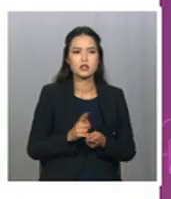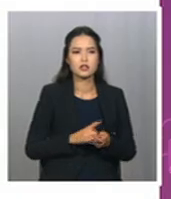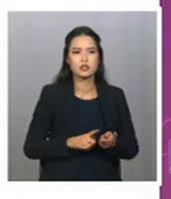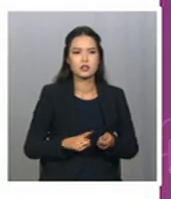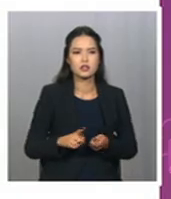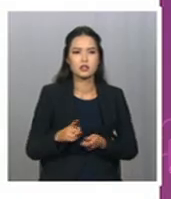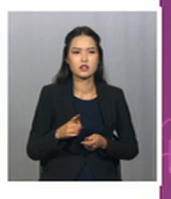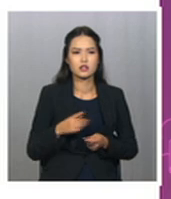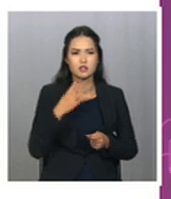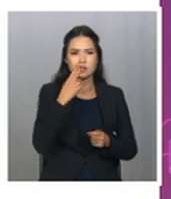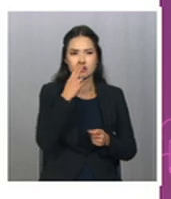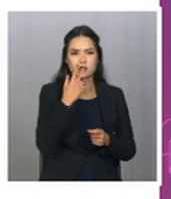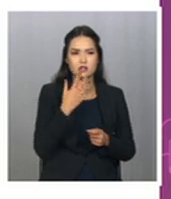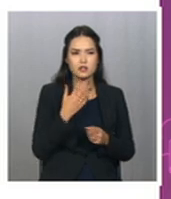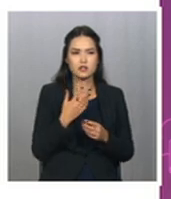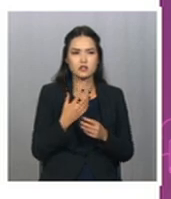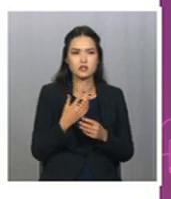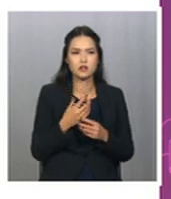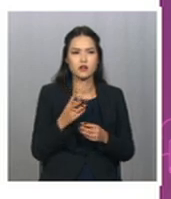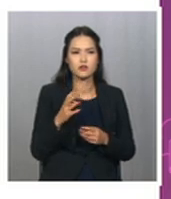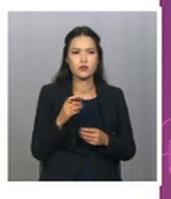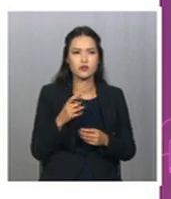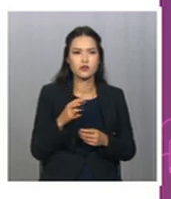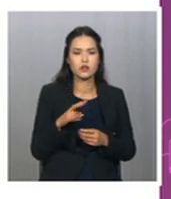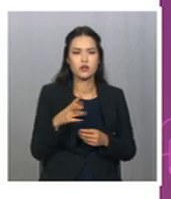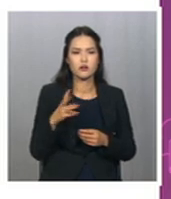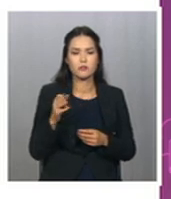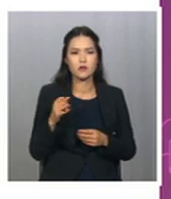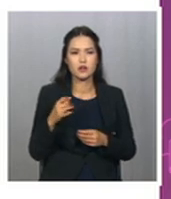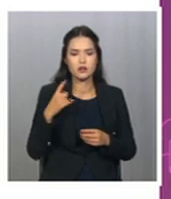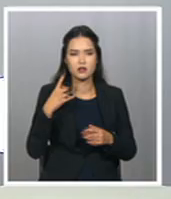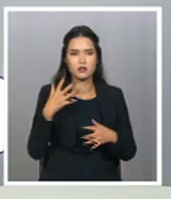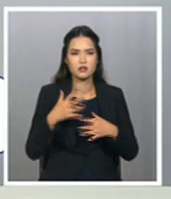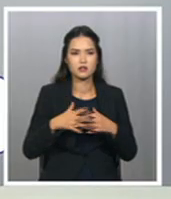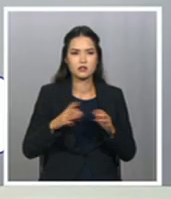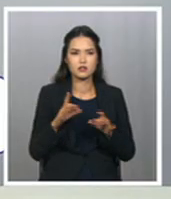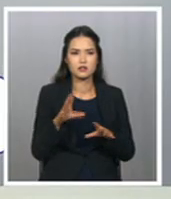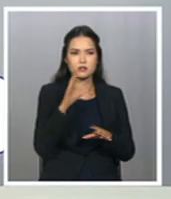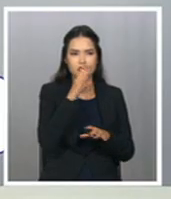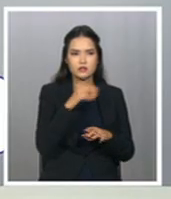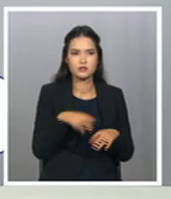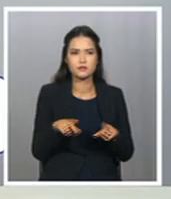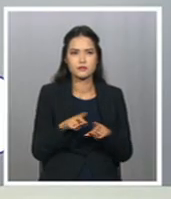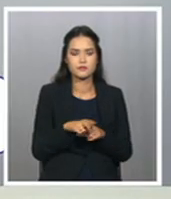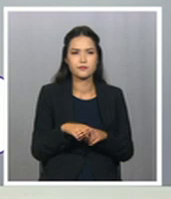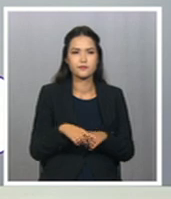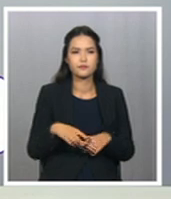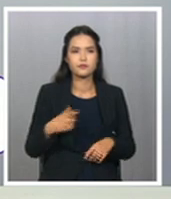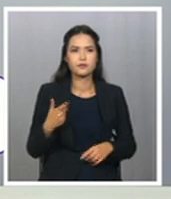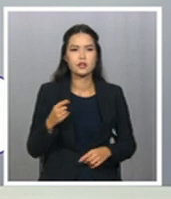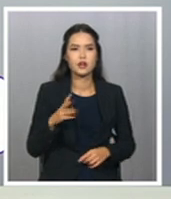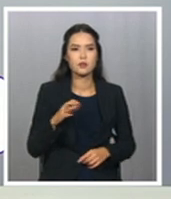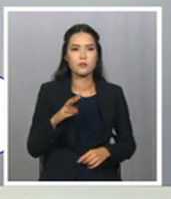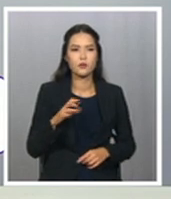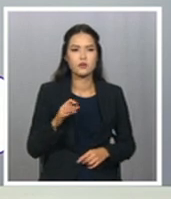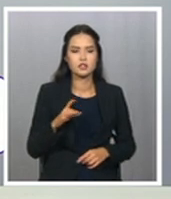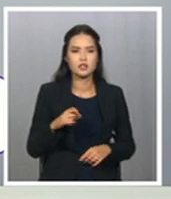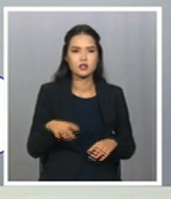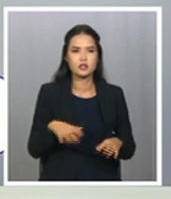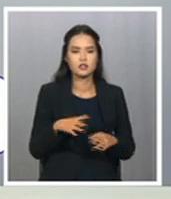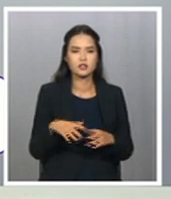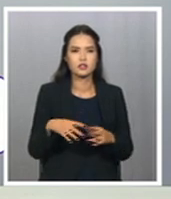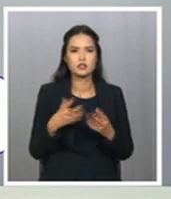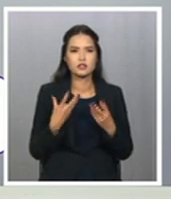басталып тұрғандықтан біз бұны синус заңына тәуелді деп қарастыра аламыз. Ал енді оқушылар, гармоникалық қозғалыстағы ауытқу